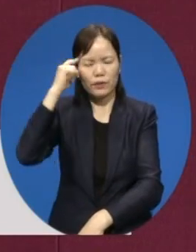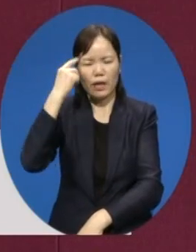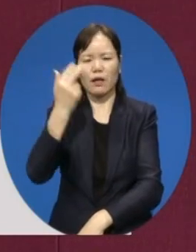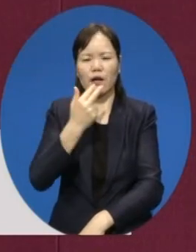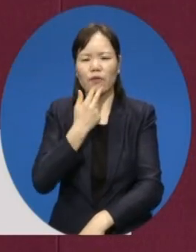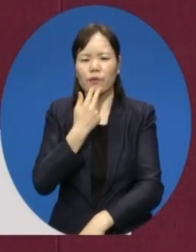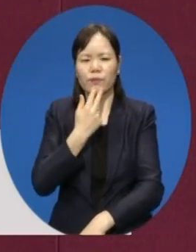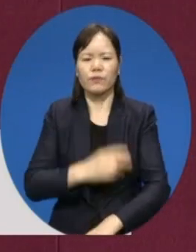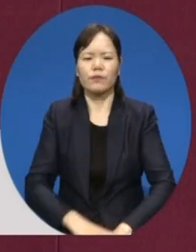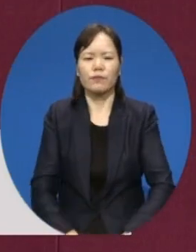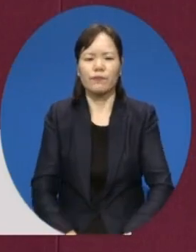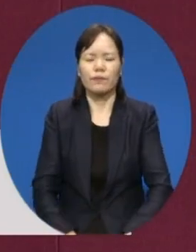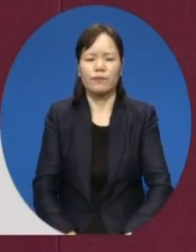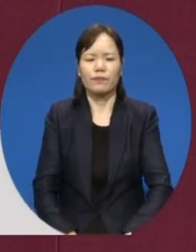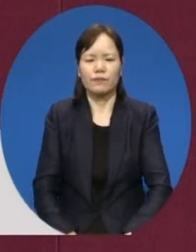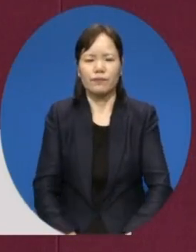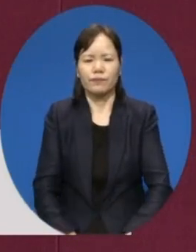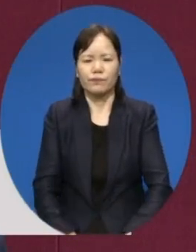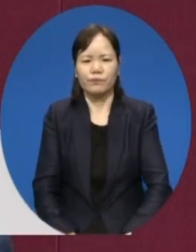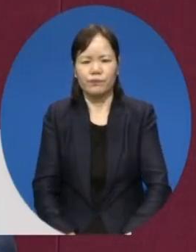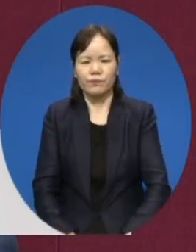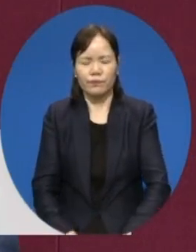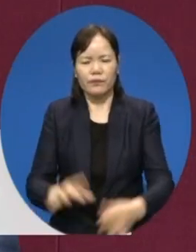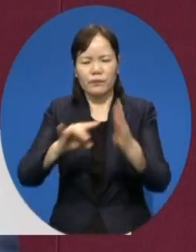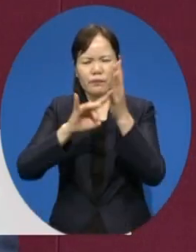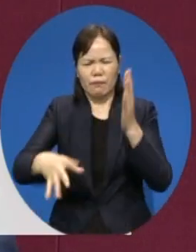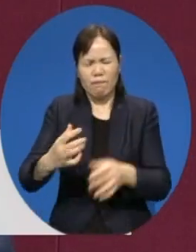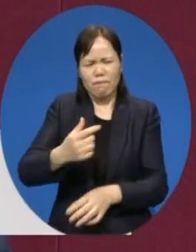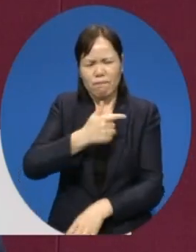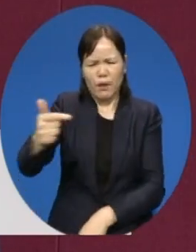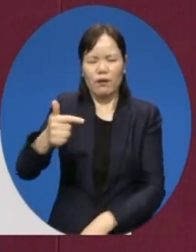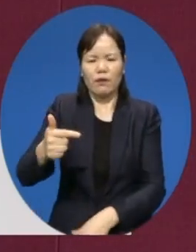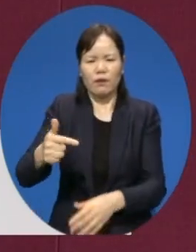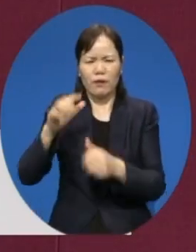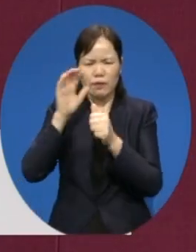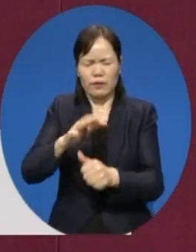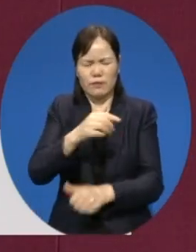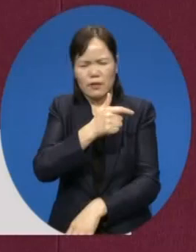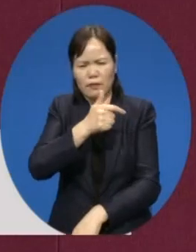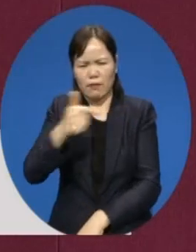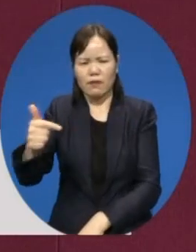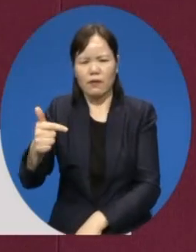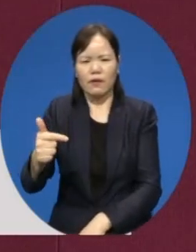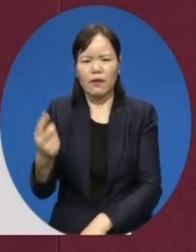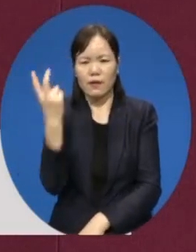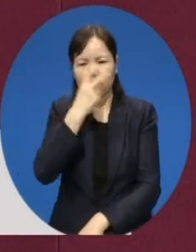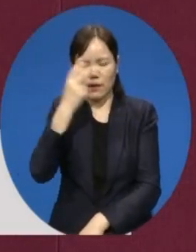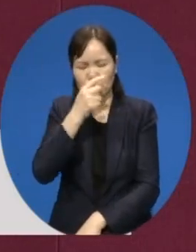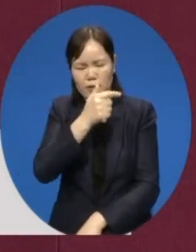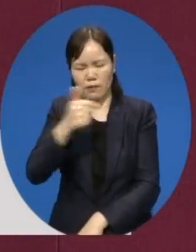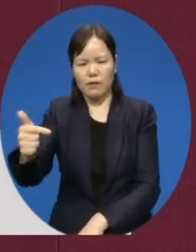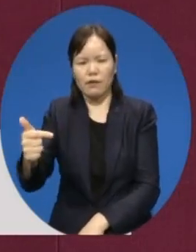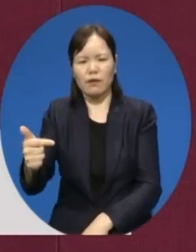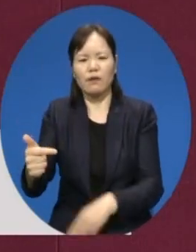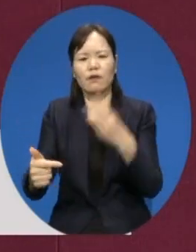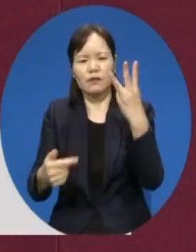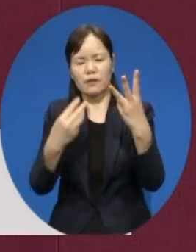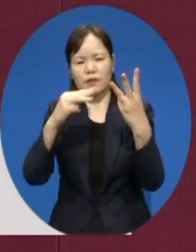이 산모였습니다. 세금 폭탄, 규제 폭탄, 감시 폭탄